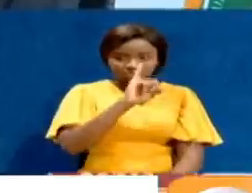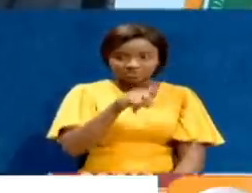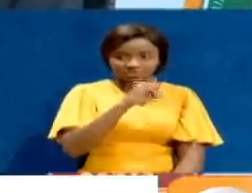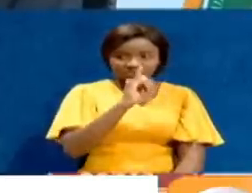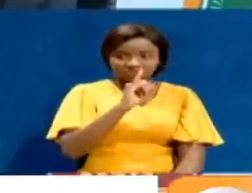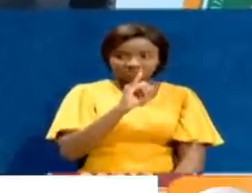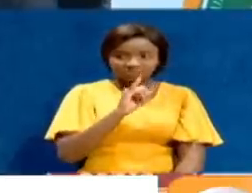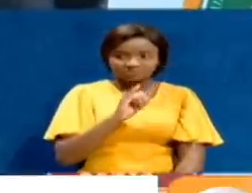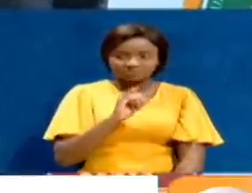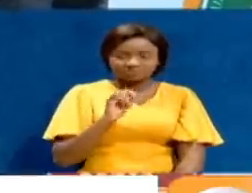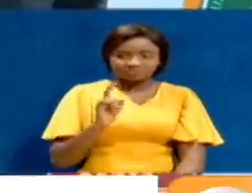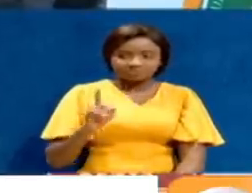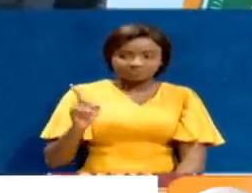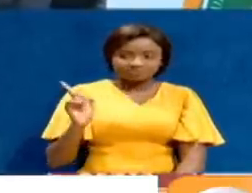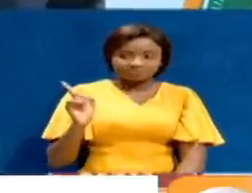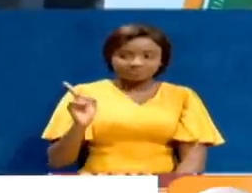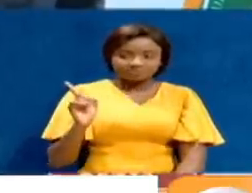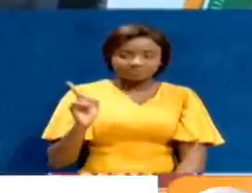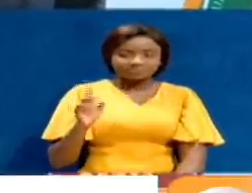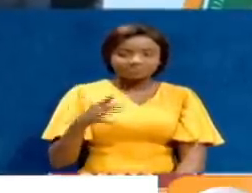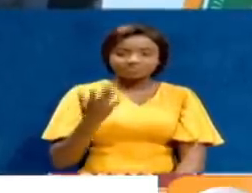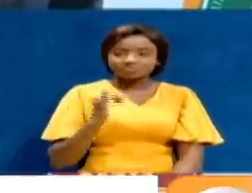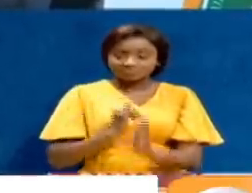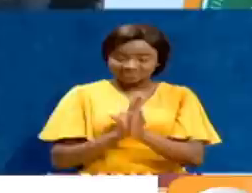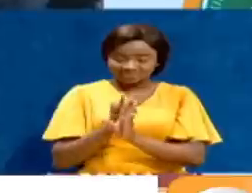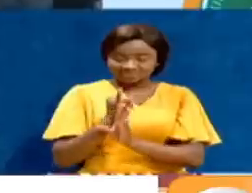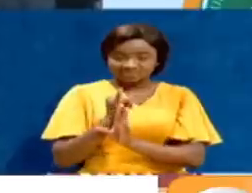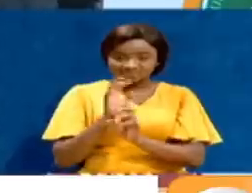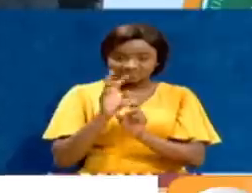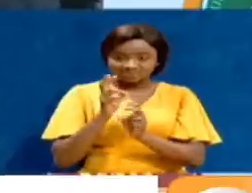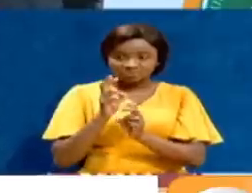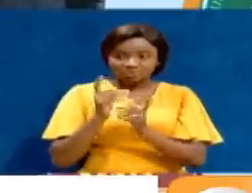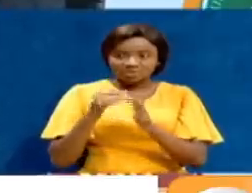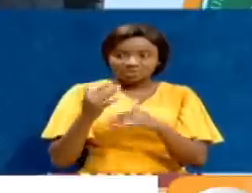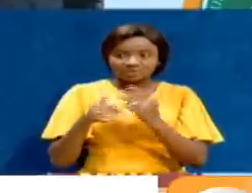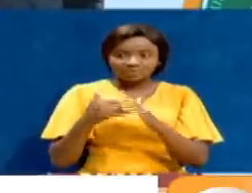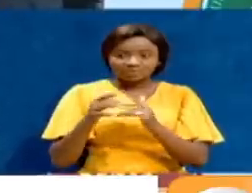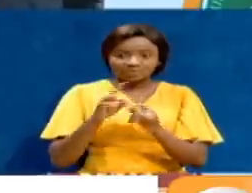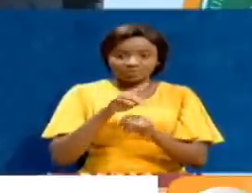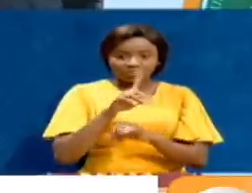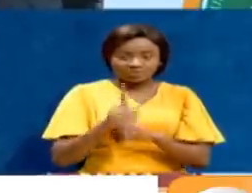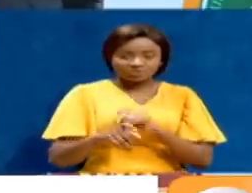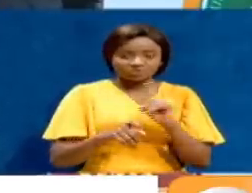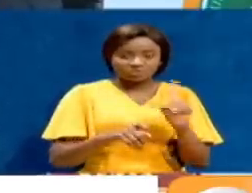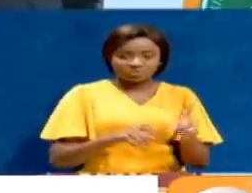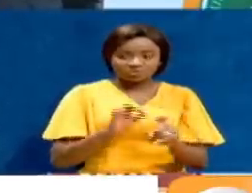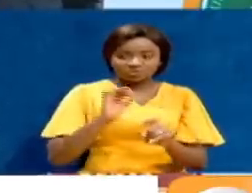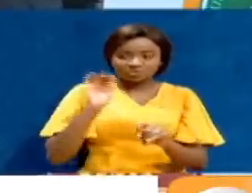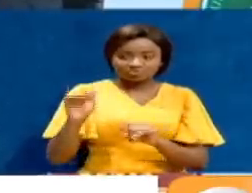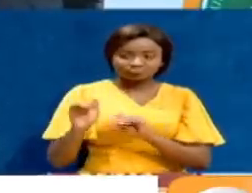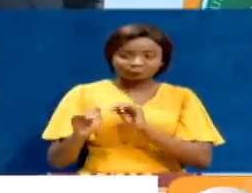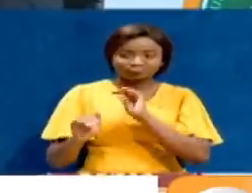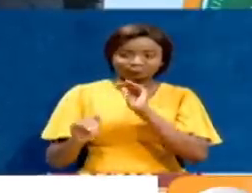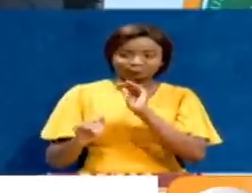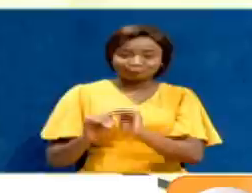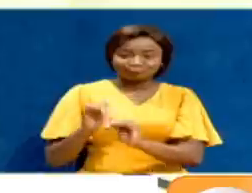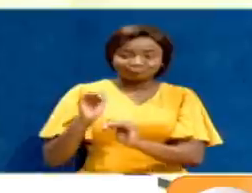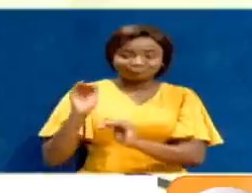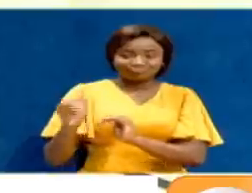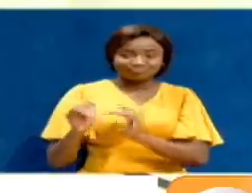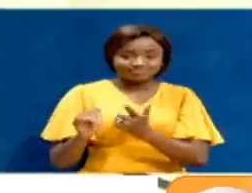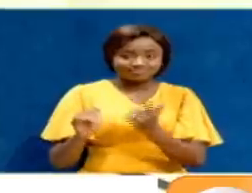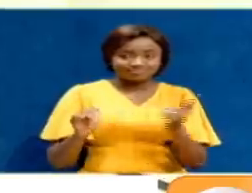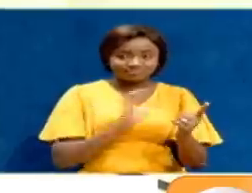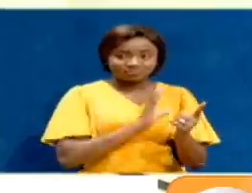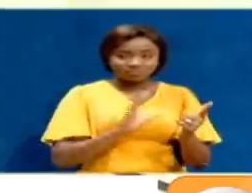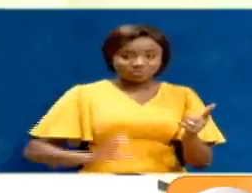mkuu. On matters involving integrity. Na punde si punde, maswali yalianza. Makamishna wa tume hiyo